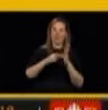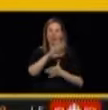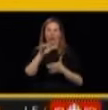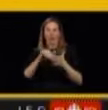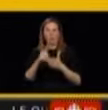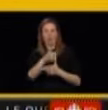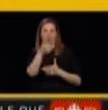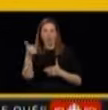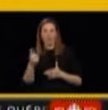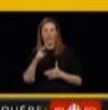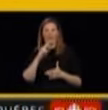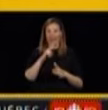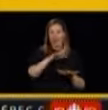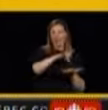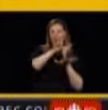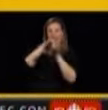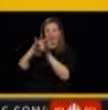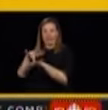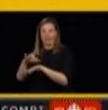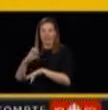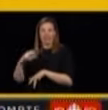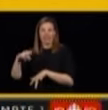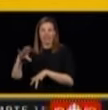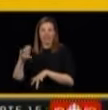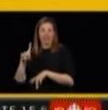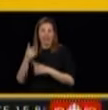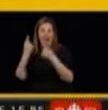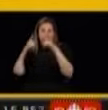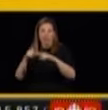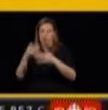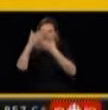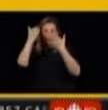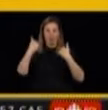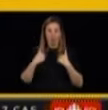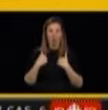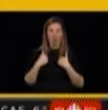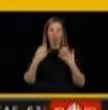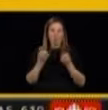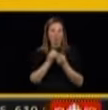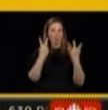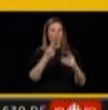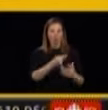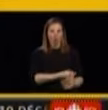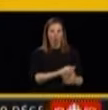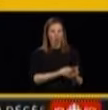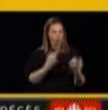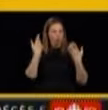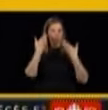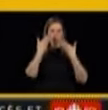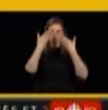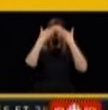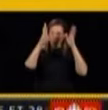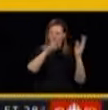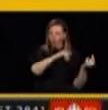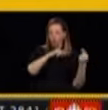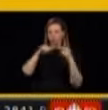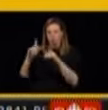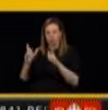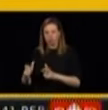dans un CHSLD. Puis je sais qu'il y a beaucoup de médecins qui sont offerts de venir faire du travail dans un CHSLD de